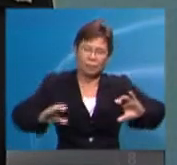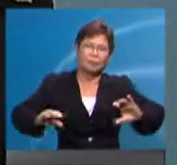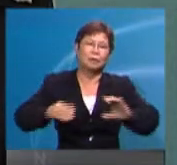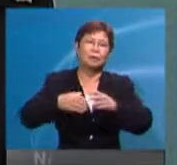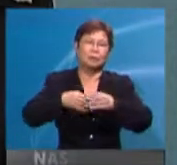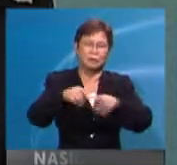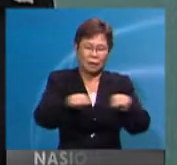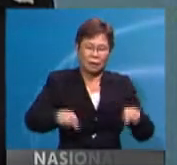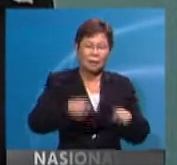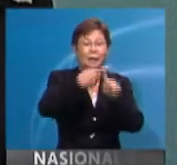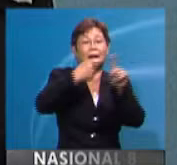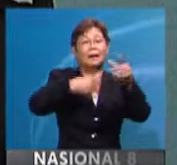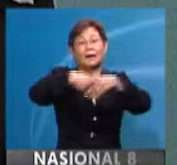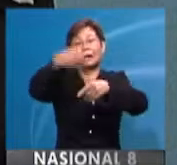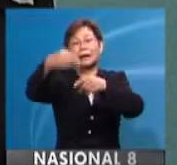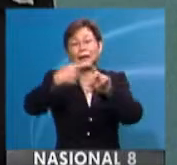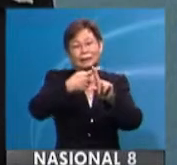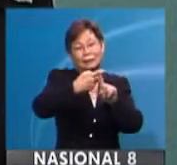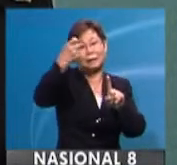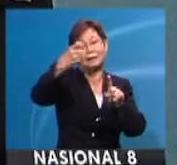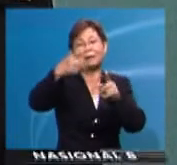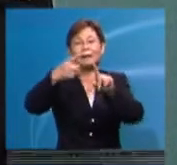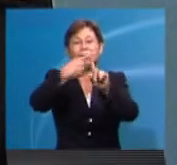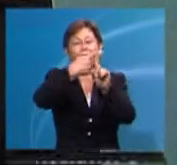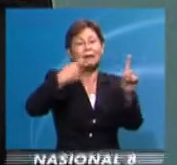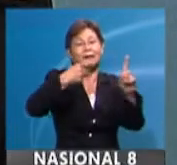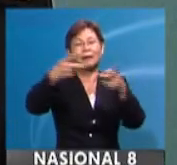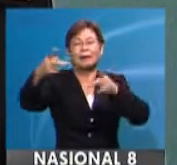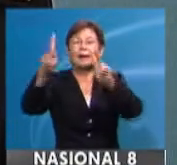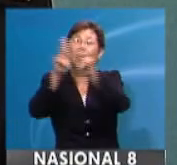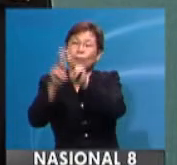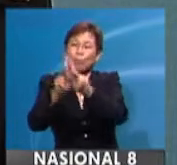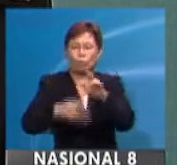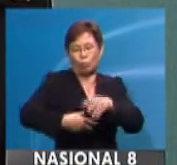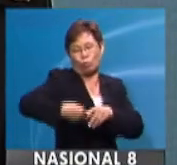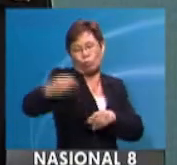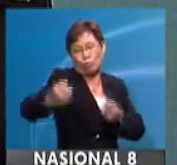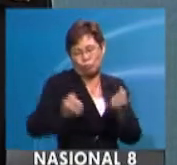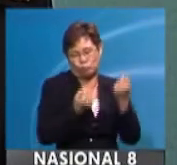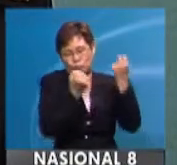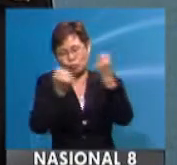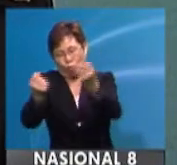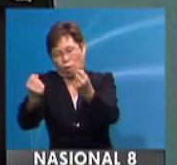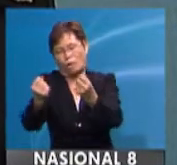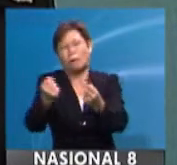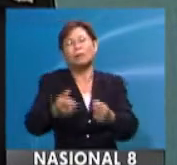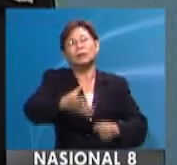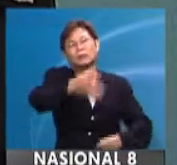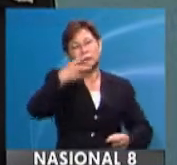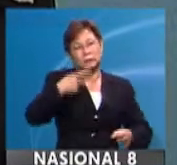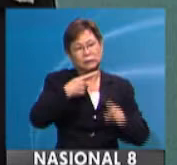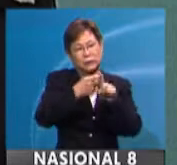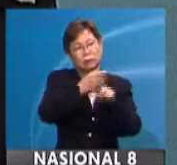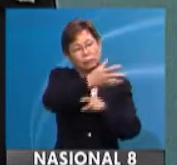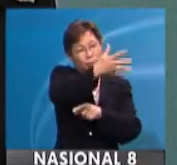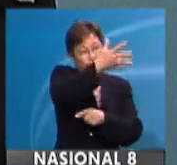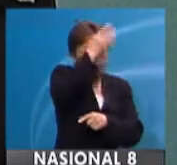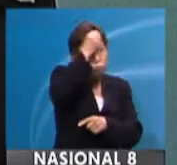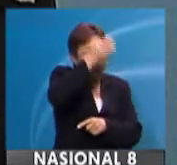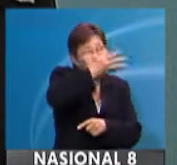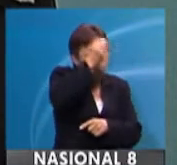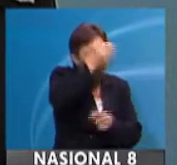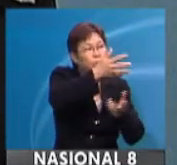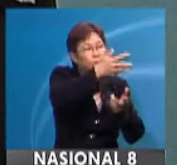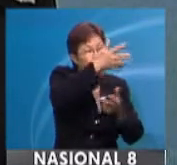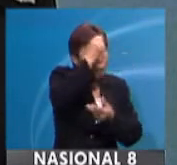daripada kawasan kampung pada waktu pagi. So, berdasarkan maklumat itu, kami telah menahan suspek